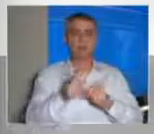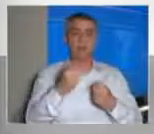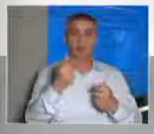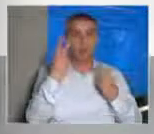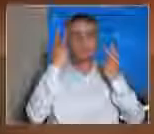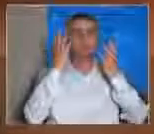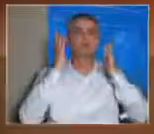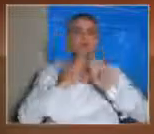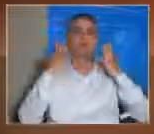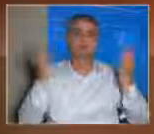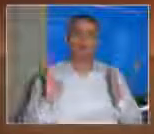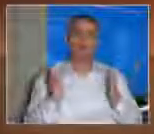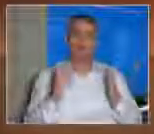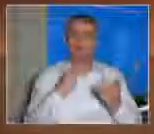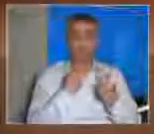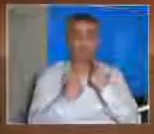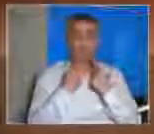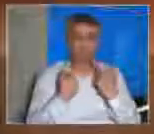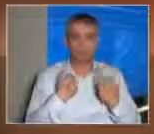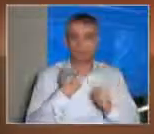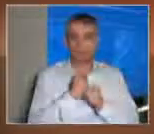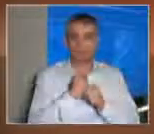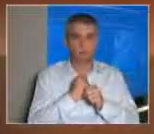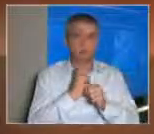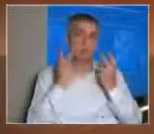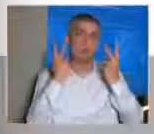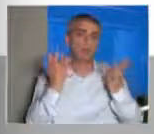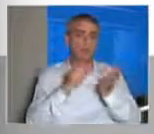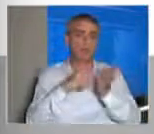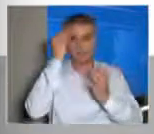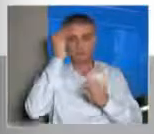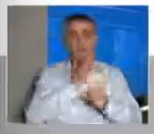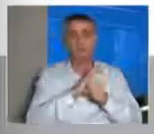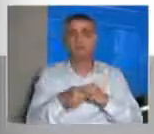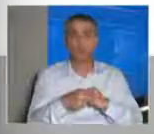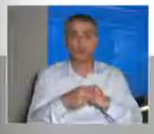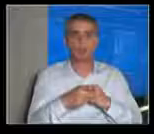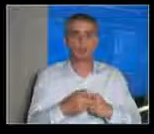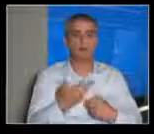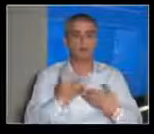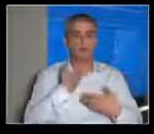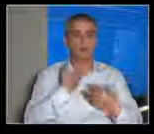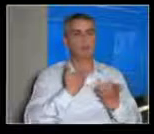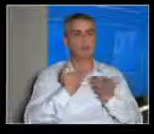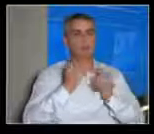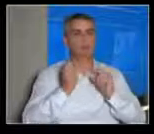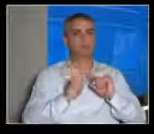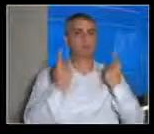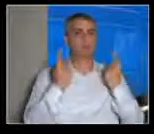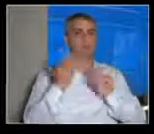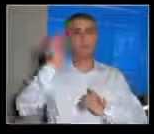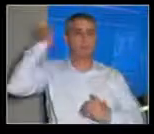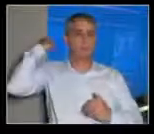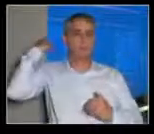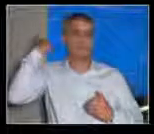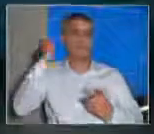עצומה, ואני חושב שעצם הדיון שעוררנו הוא בכלל חשוב, כי זיכרון השואה אולי מקבל השנה התייחסות שונה ממה שהוא קיבל